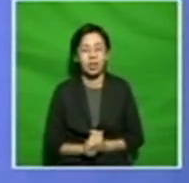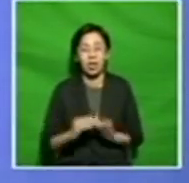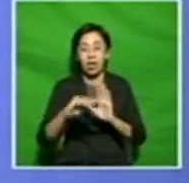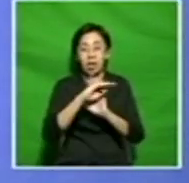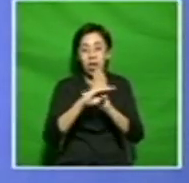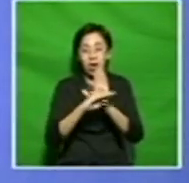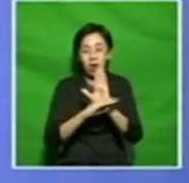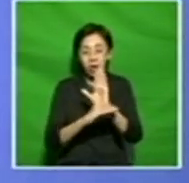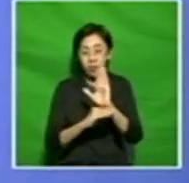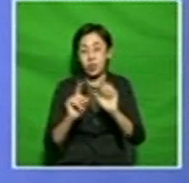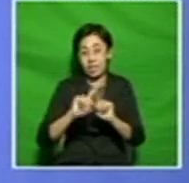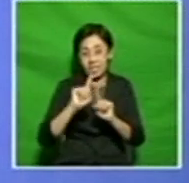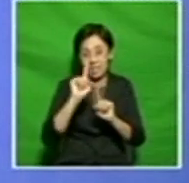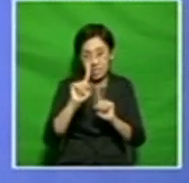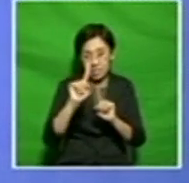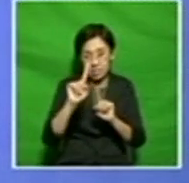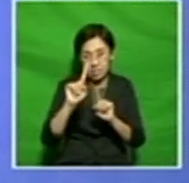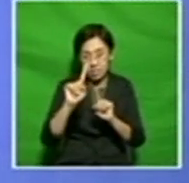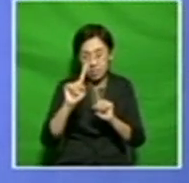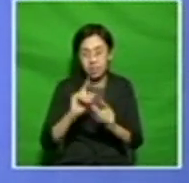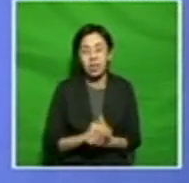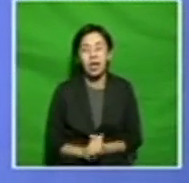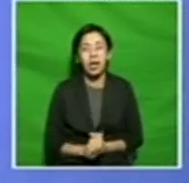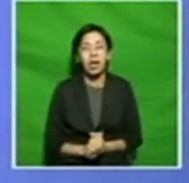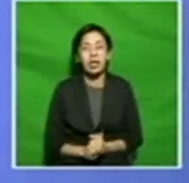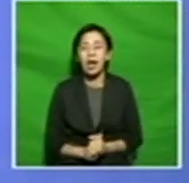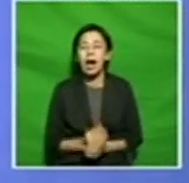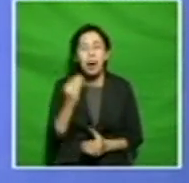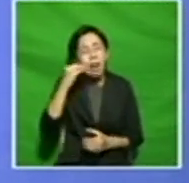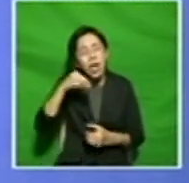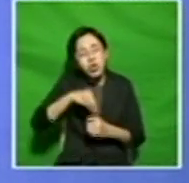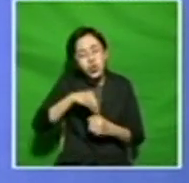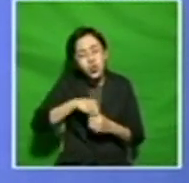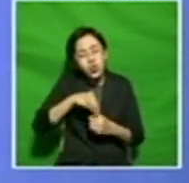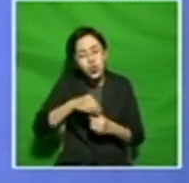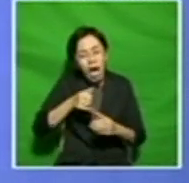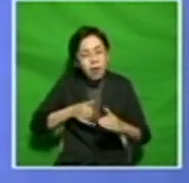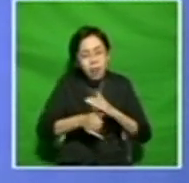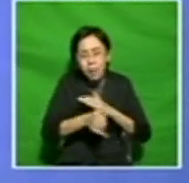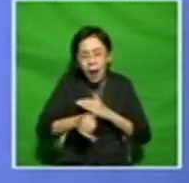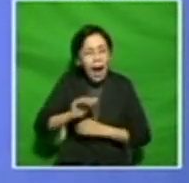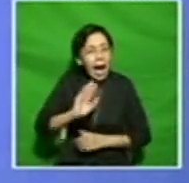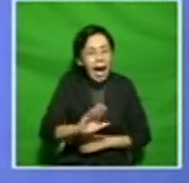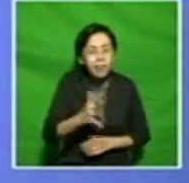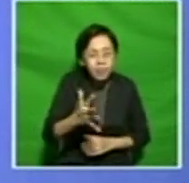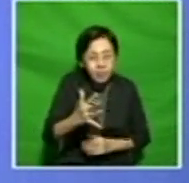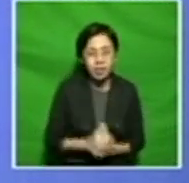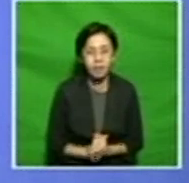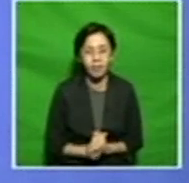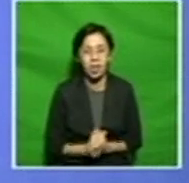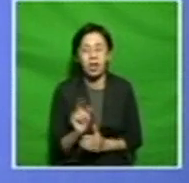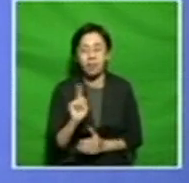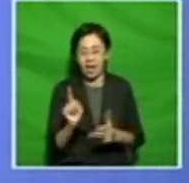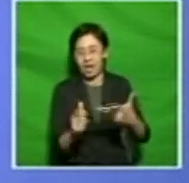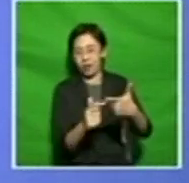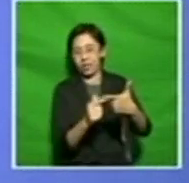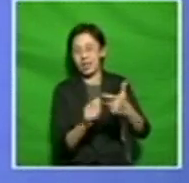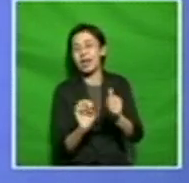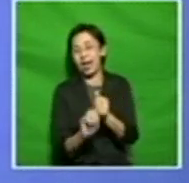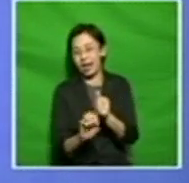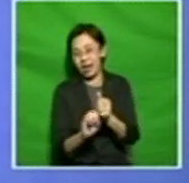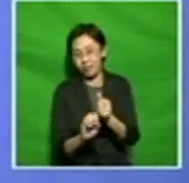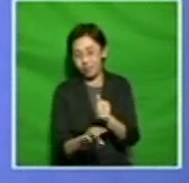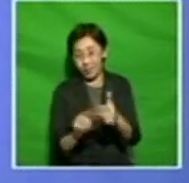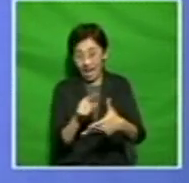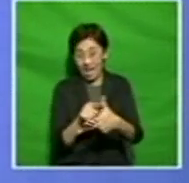ซึ่งไม่มีเคอร์ฟิวแล้วก็จัดอยู่ในประเภทมาตรการควรยัง